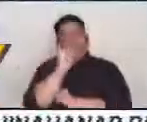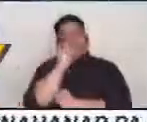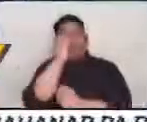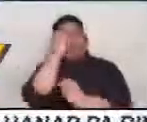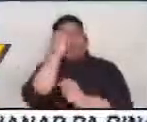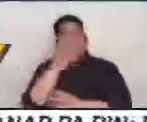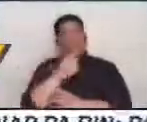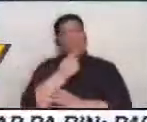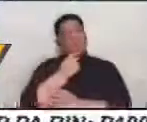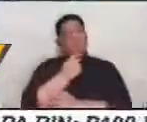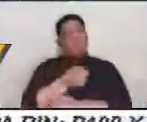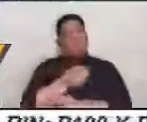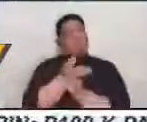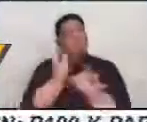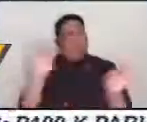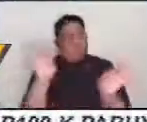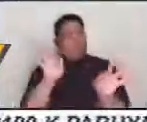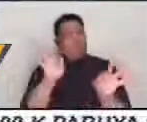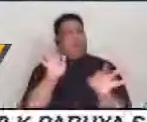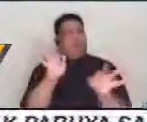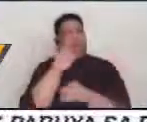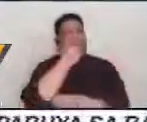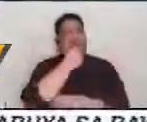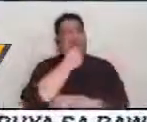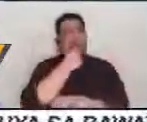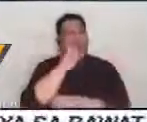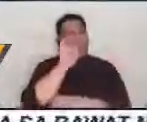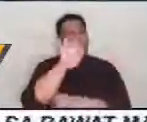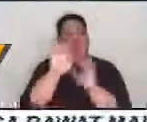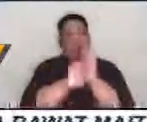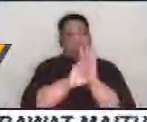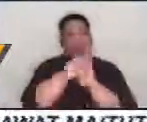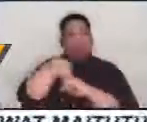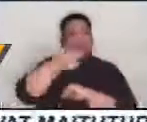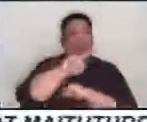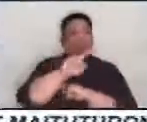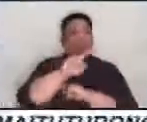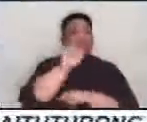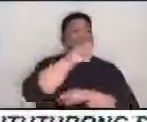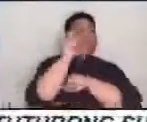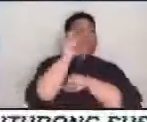Kaya napakarami talaga ngayon dito sa na nagpapatest. Aljo.